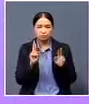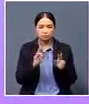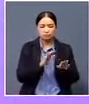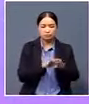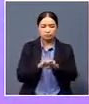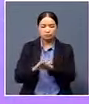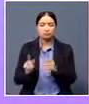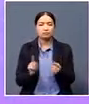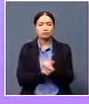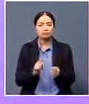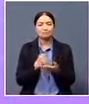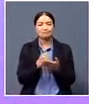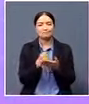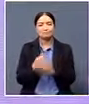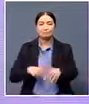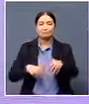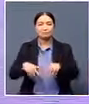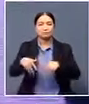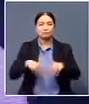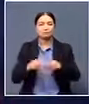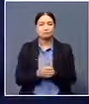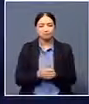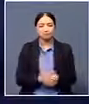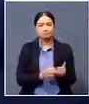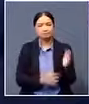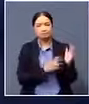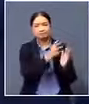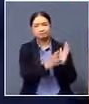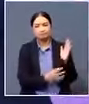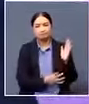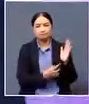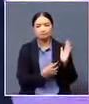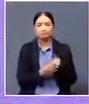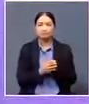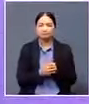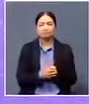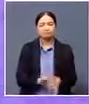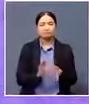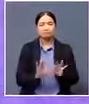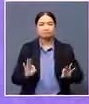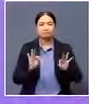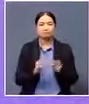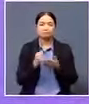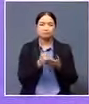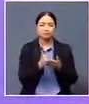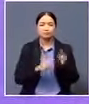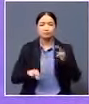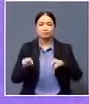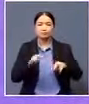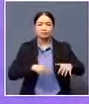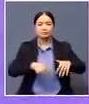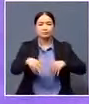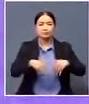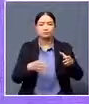เตือนภัยสังคมและให้ความช่วยเหลือประชาชนและทุกภาคส่วนนอกจากนี้ยังเป็นเครือข่ายสำคัญในการเข้ามาช่วยเหลือดูแล